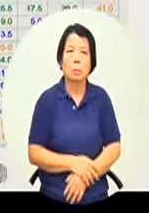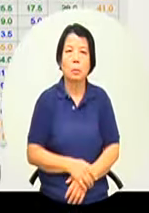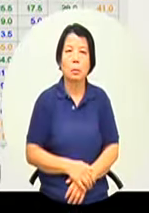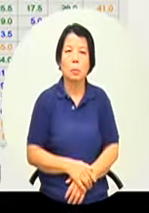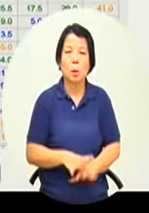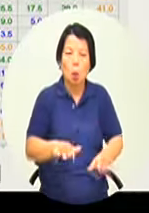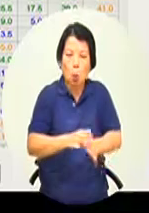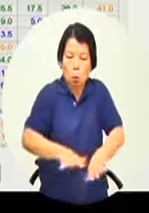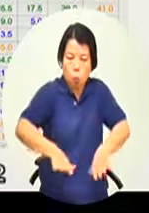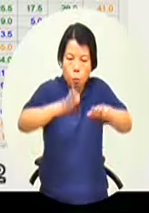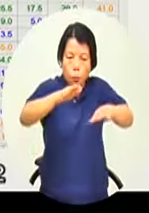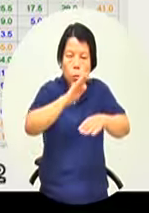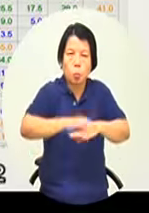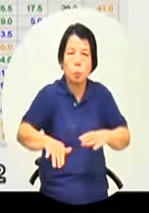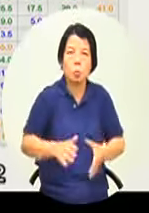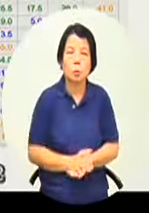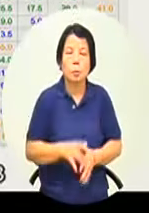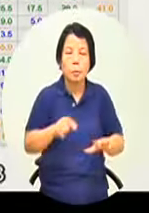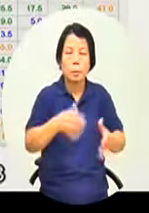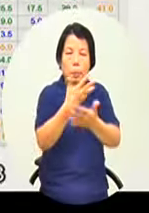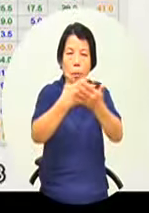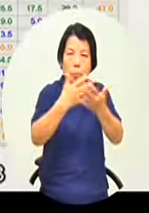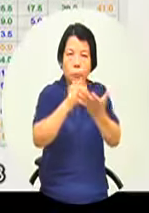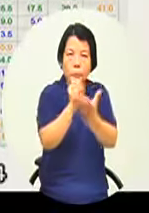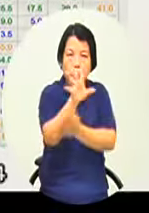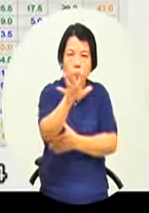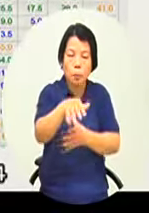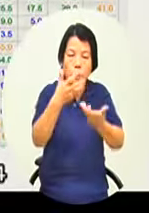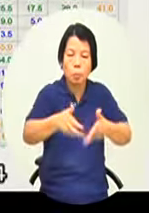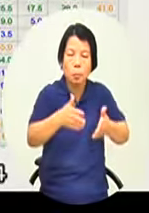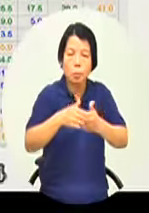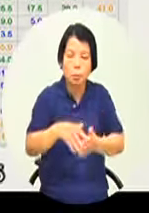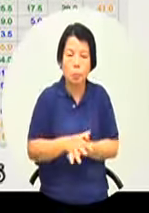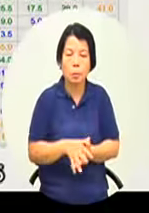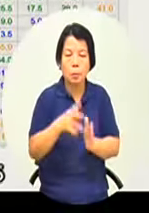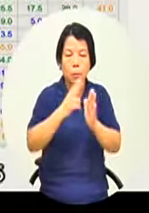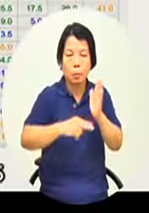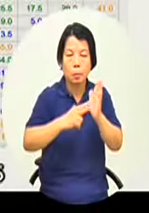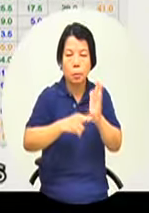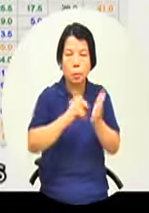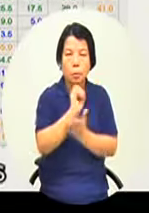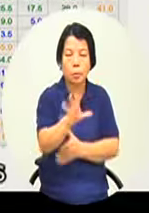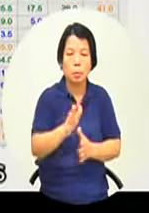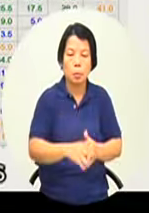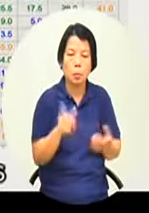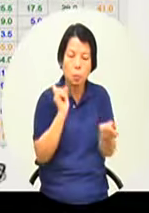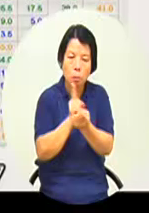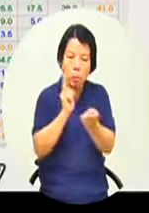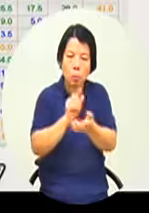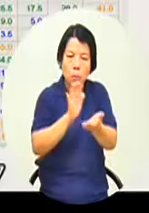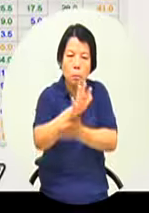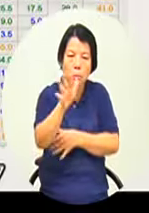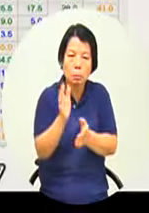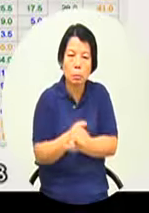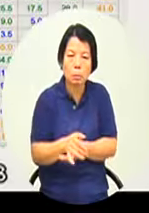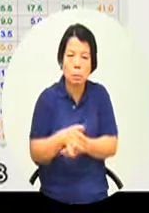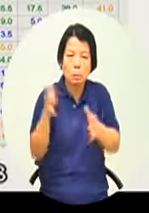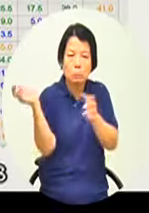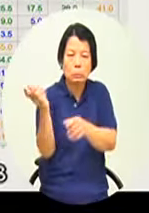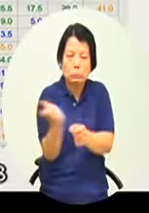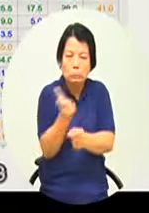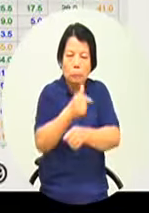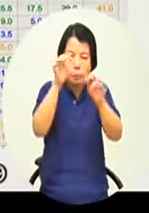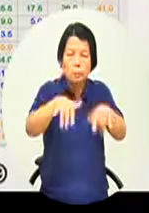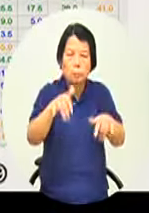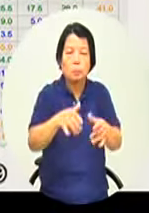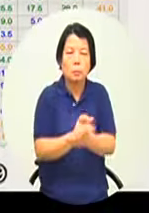得接住呀哈！这个图片最重要是要讲说，面临未来的极端气候，这样的短时间的强